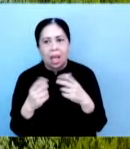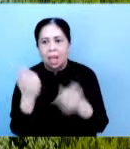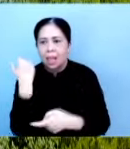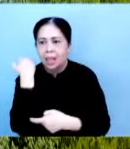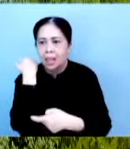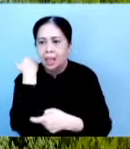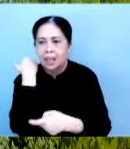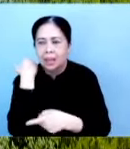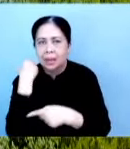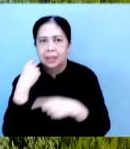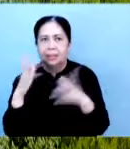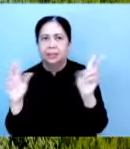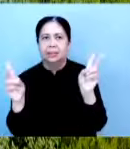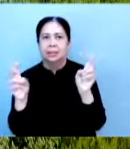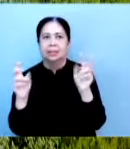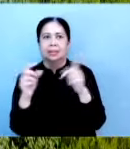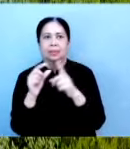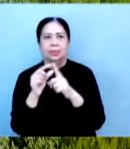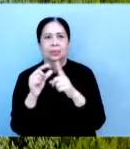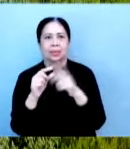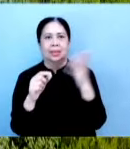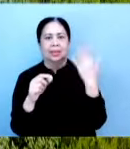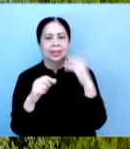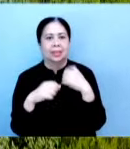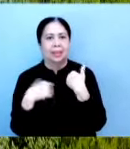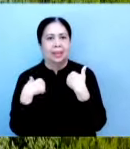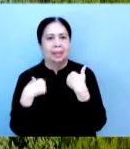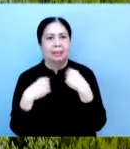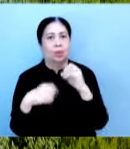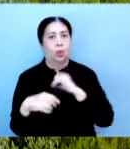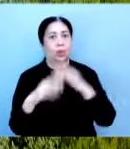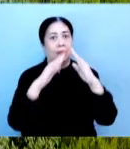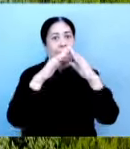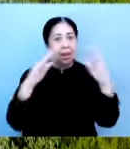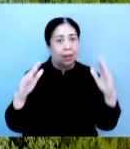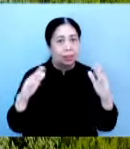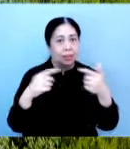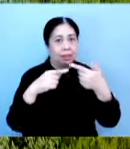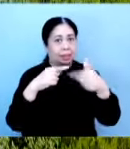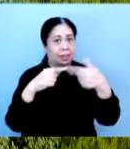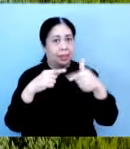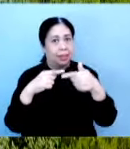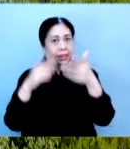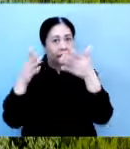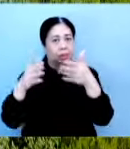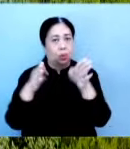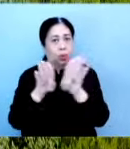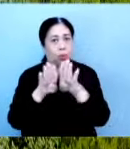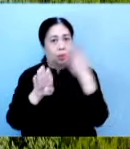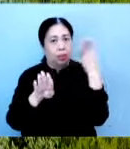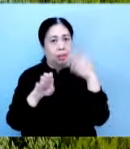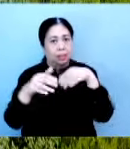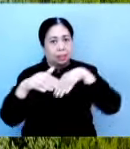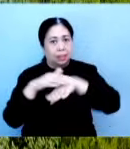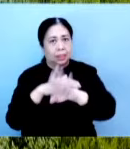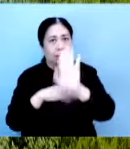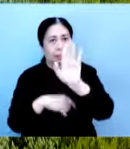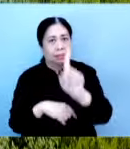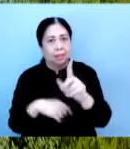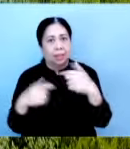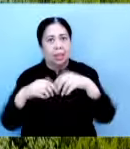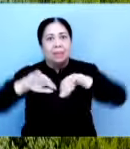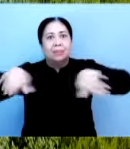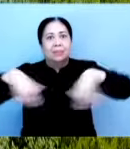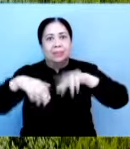panganib meron kasing kaso dati na may ari ng bahay may gate no naiwan yangyang bukas nakapasok ang isang bata may swimming pool